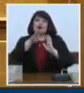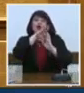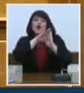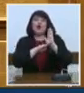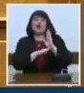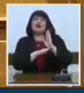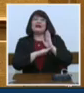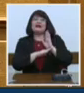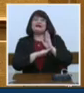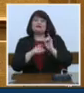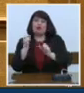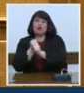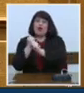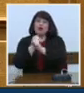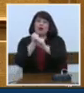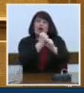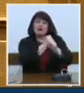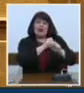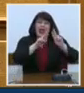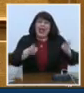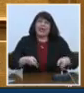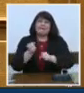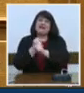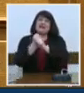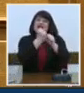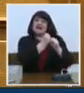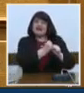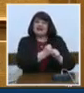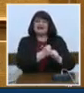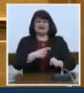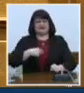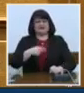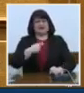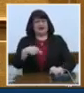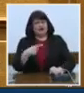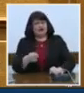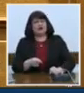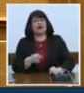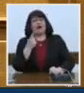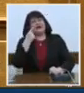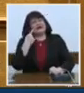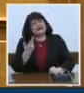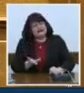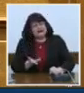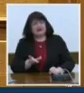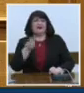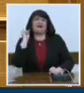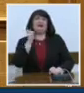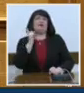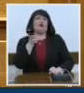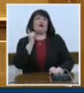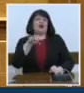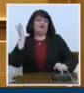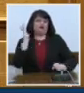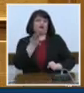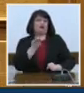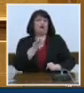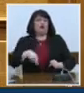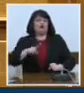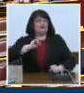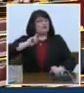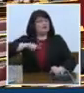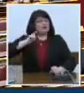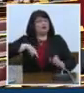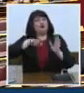επιχείρηση, με προβλέψεις για τη συμπεριφορά και κυρώσεις σε όσους δεν τις τηρούν.